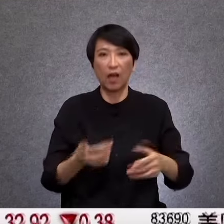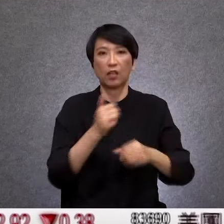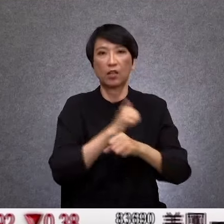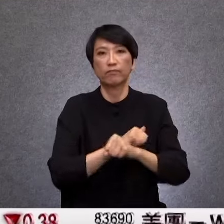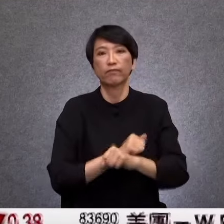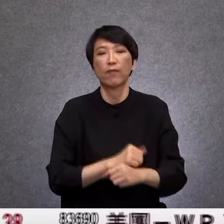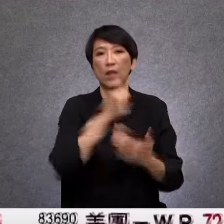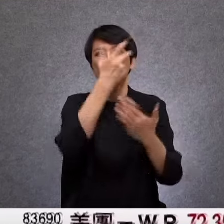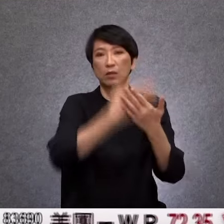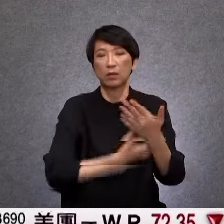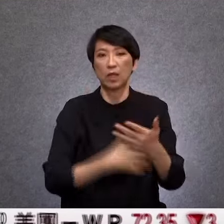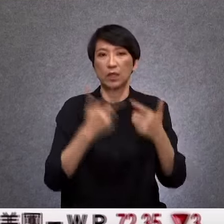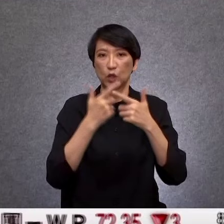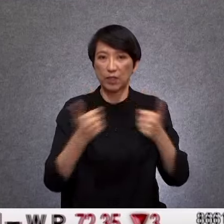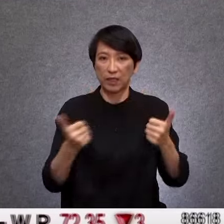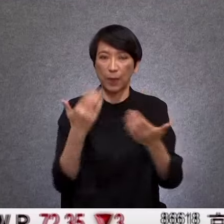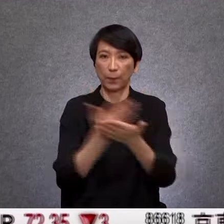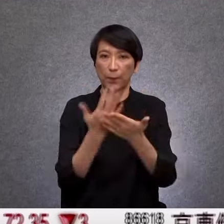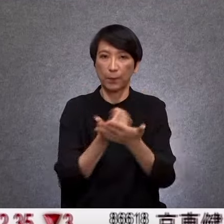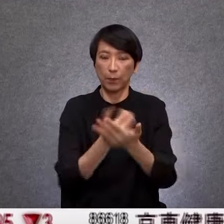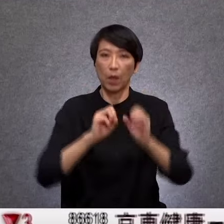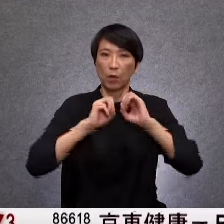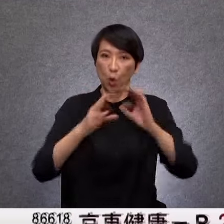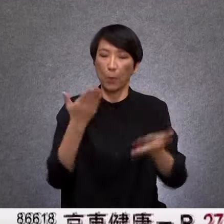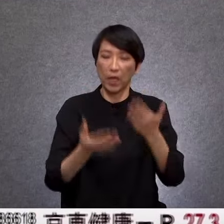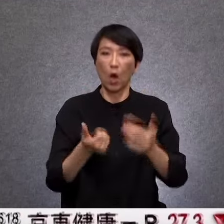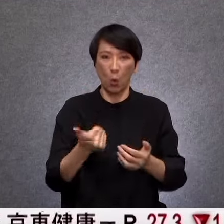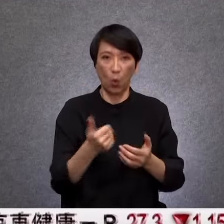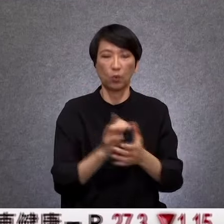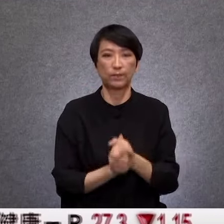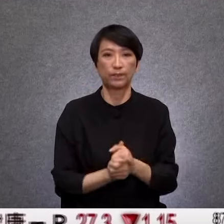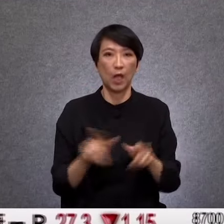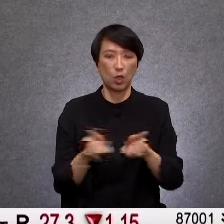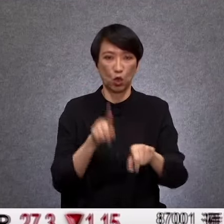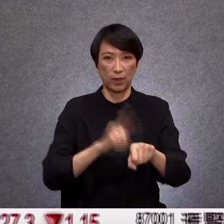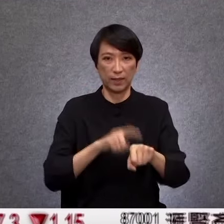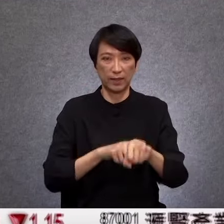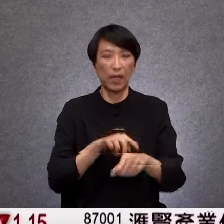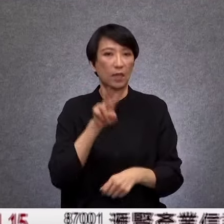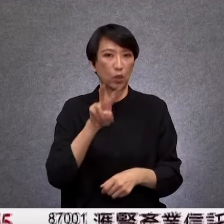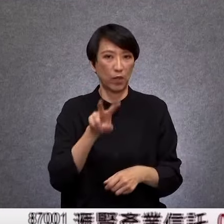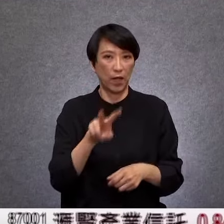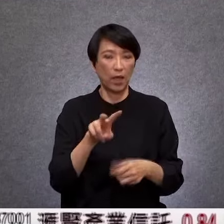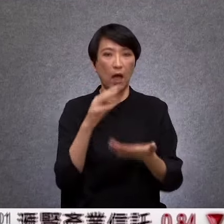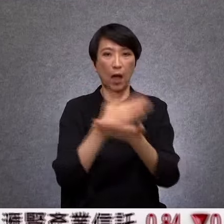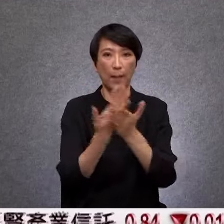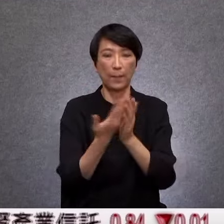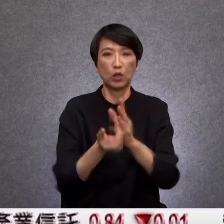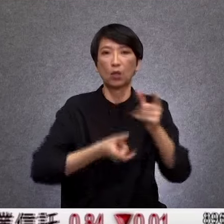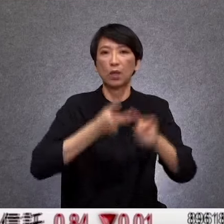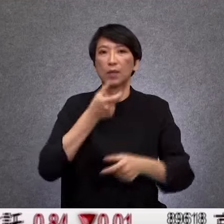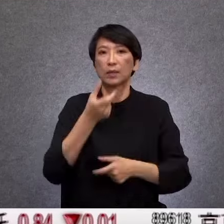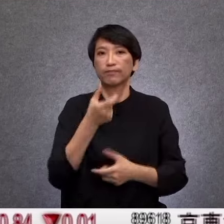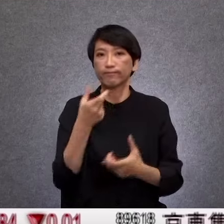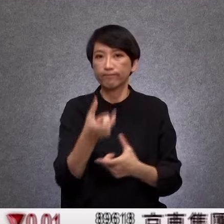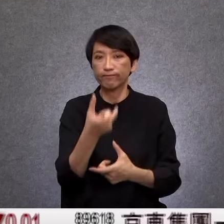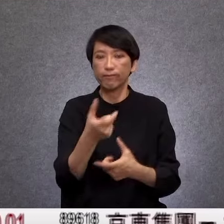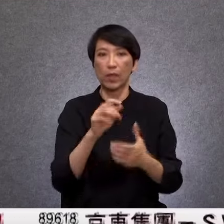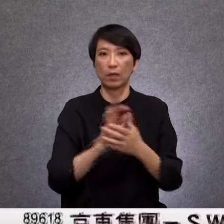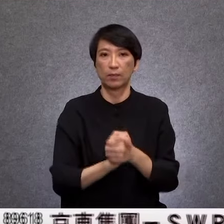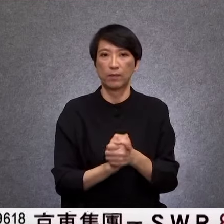哋覺得咧，都係跟翻現成嘅機制去做適當嘅檢討、適當嘅公佈好啲。同時間咧，其實我哋檢